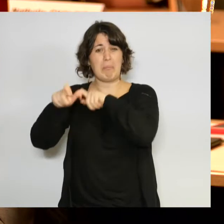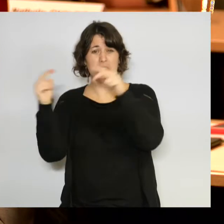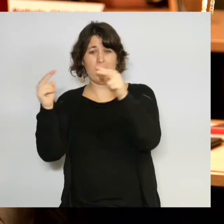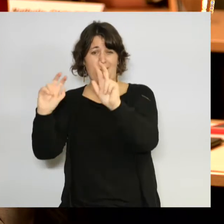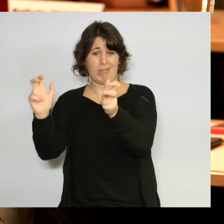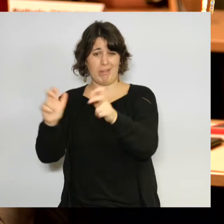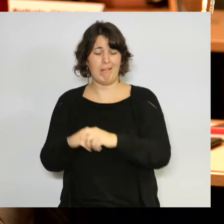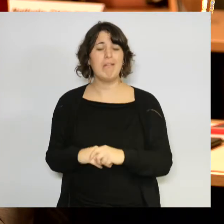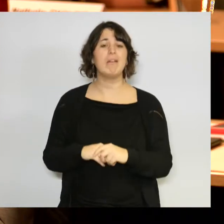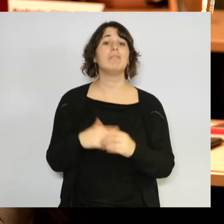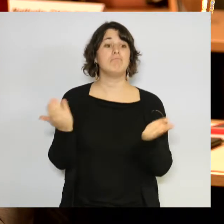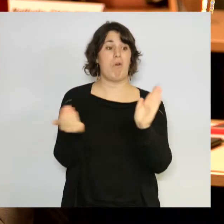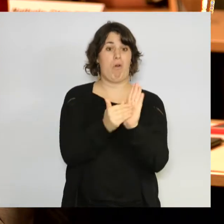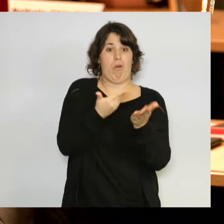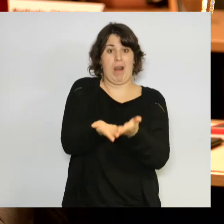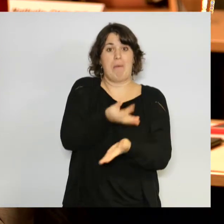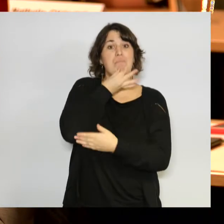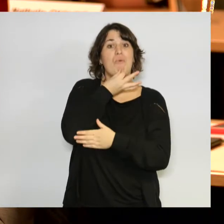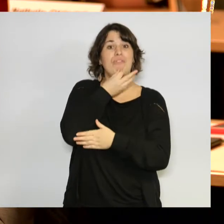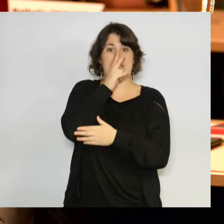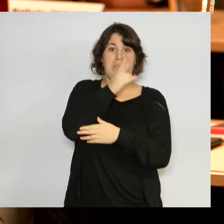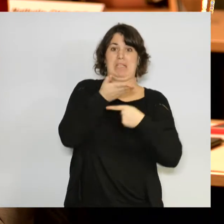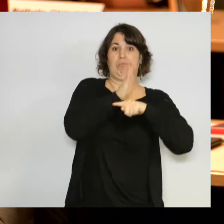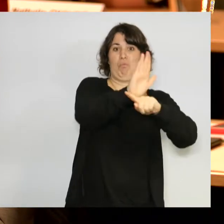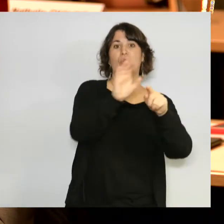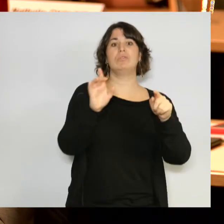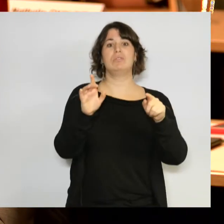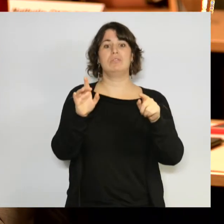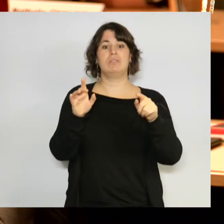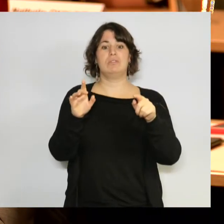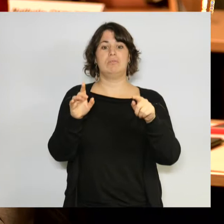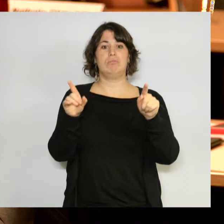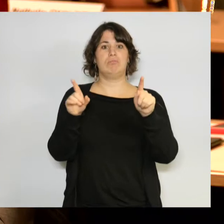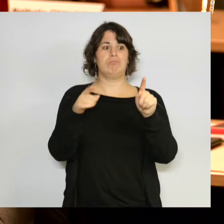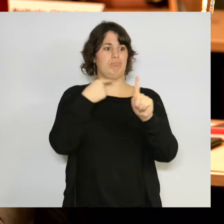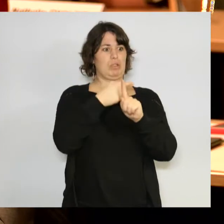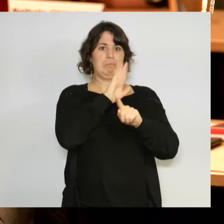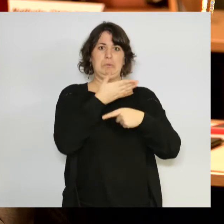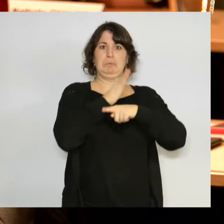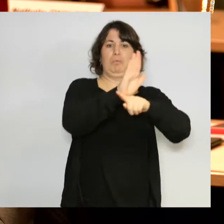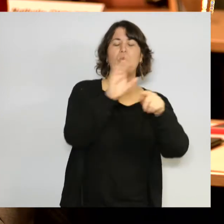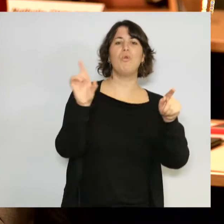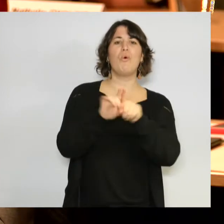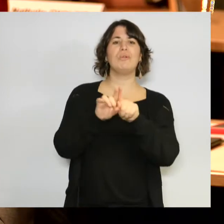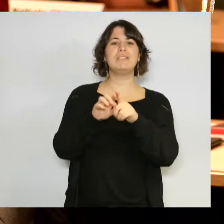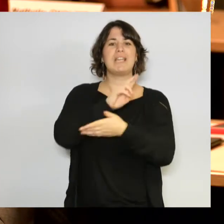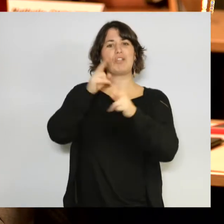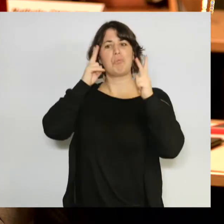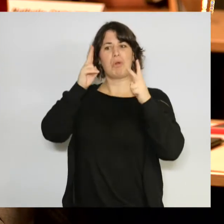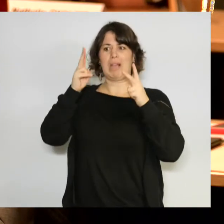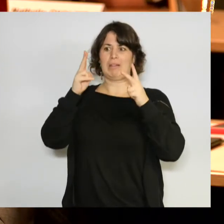téléspectateurs, soit encore une fois l'occasion de mettre de Brest et de ses nombreux atouts en lumière et de donner un coup de projecteur sur notre belle région de